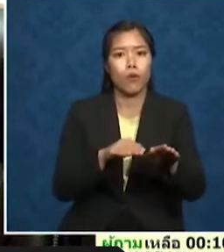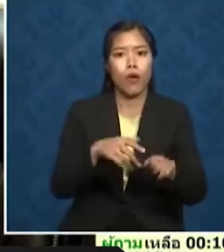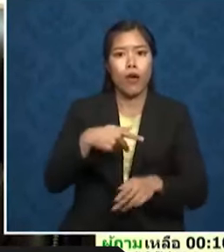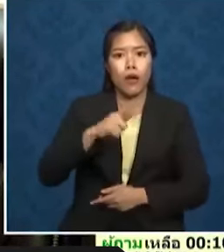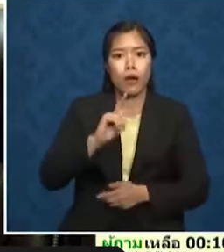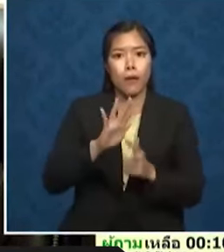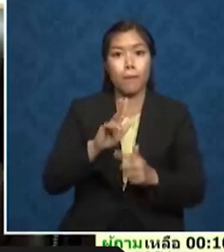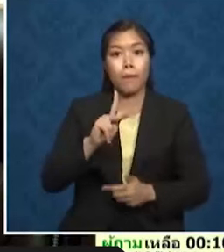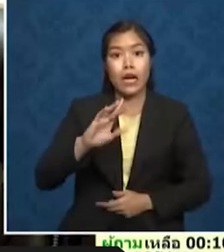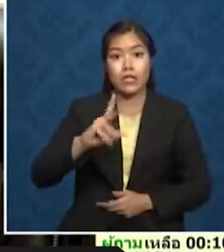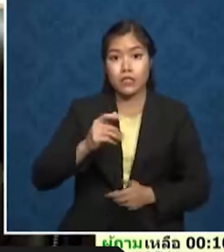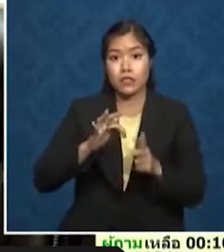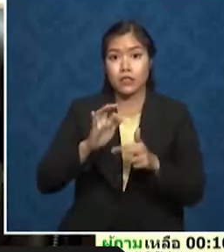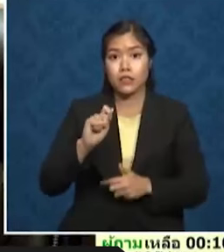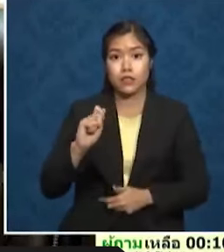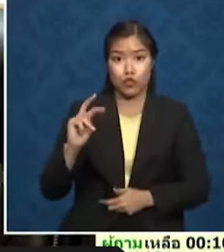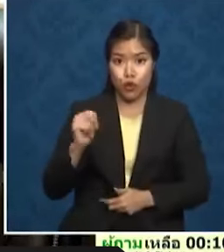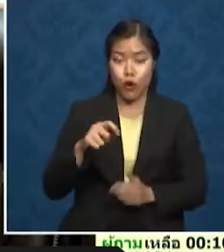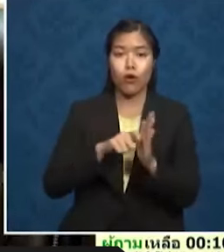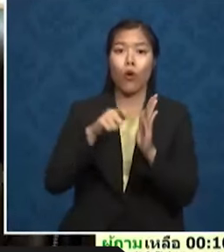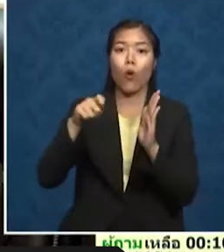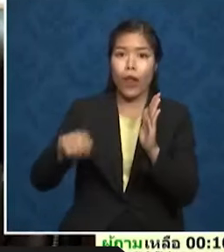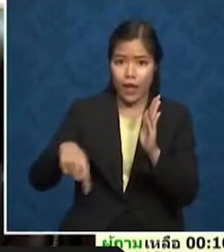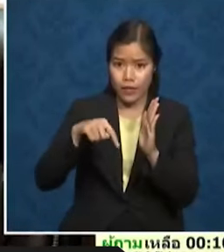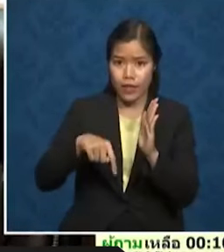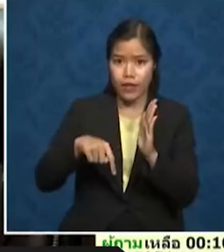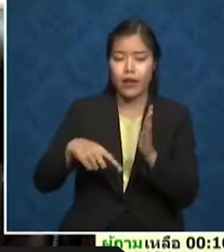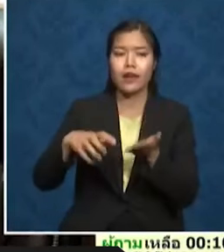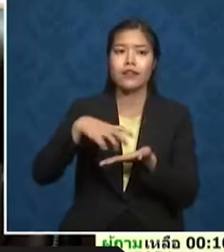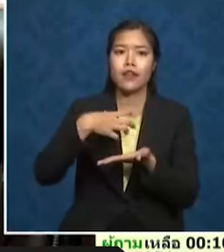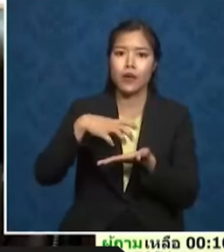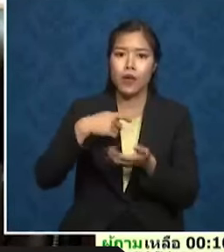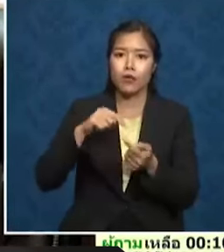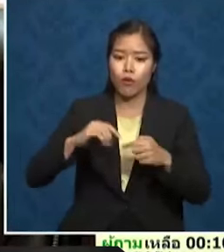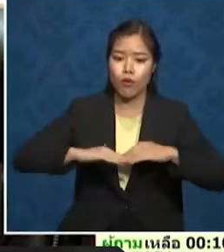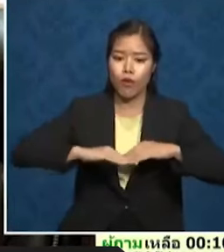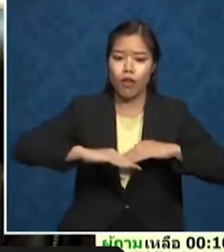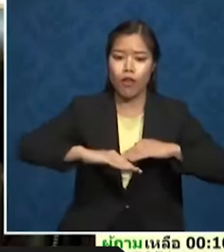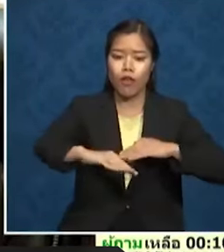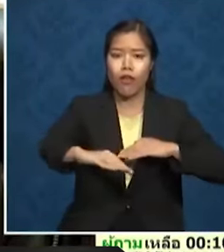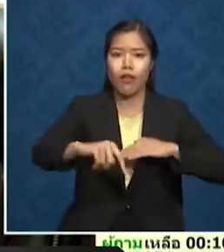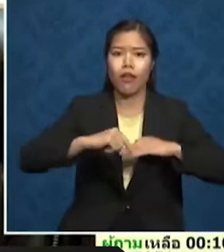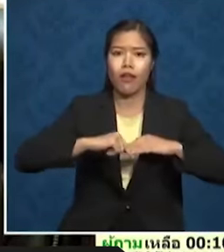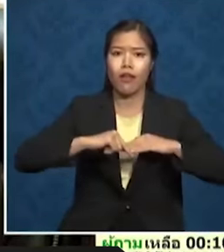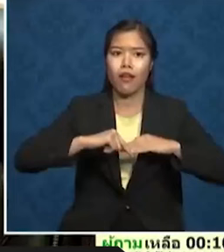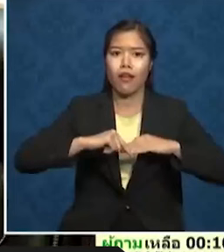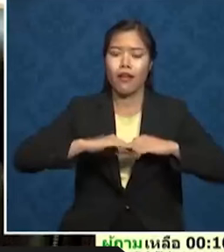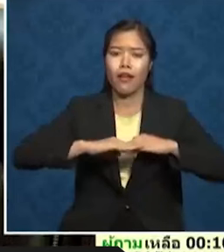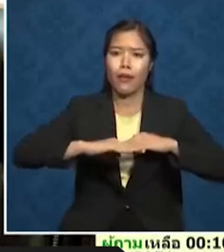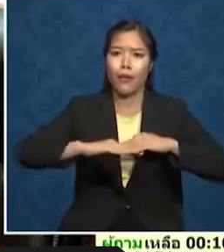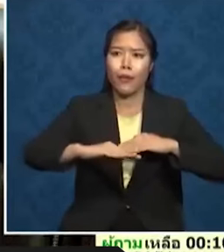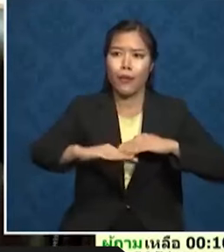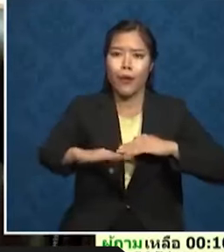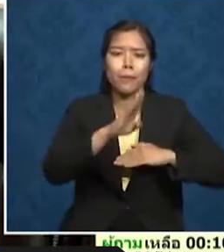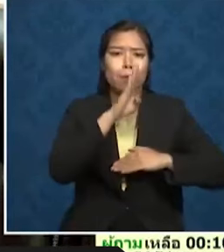มาดังได้กล่าวมาแล้วนั้นปรากฏว่าสภาพของผิวจราจรยังไม่ได้คุณภาพมาตรฐาน